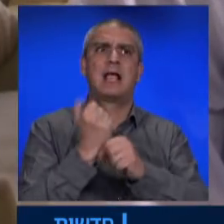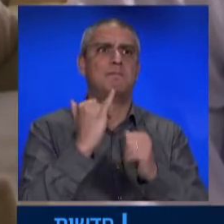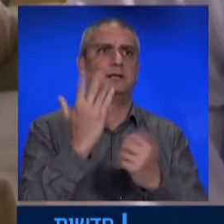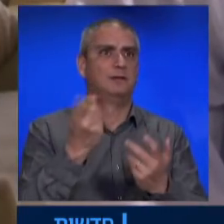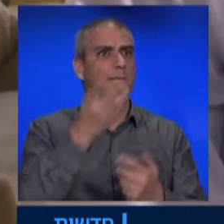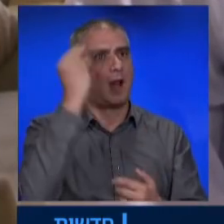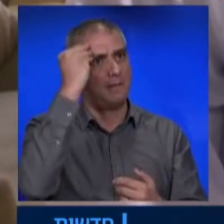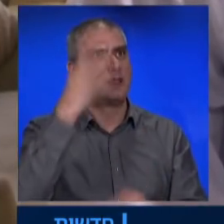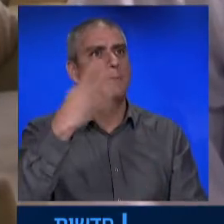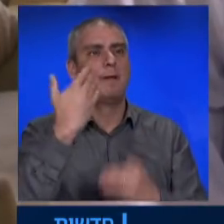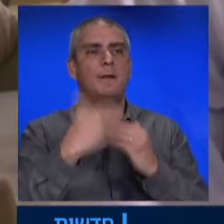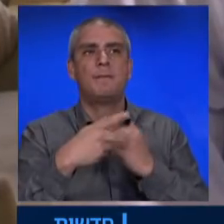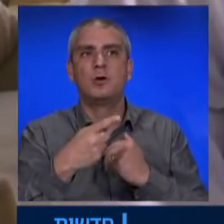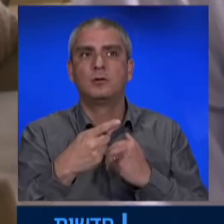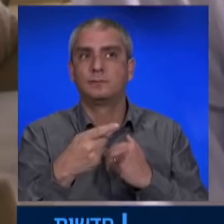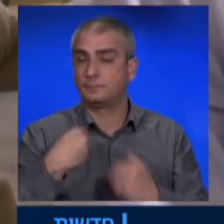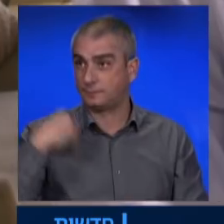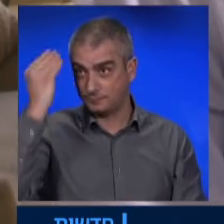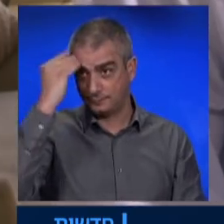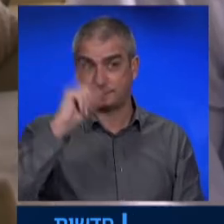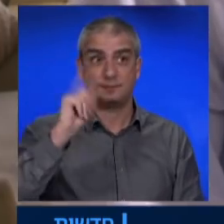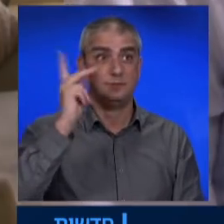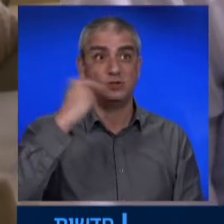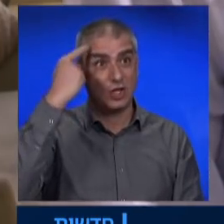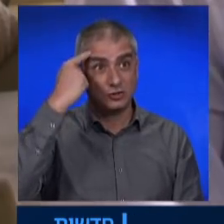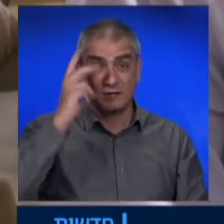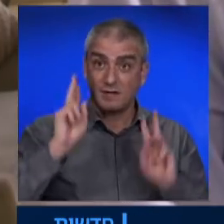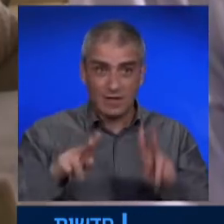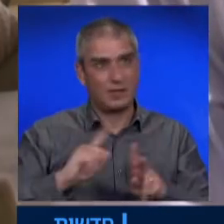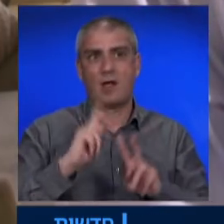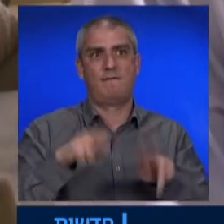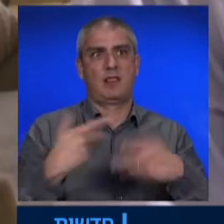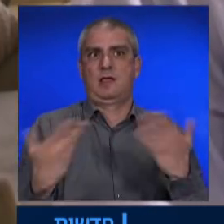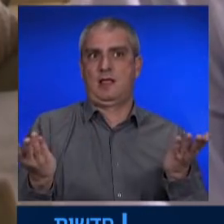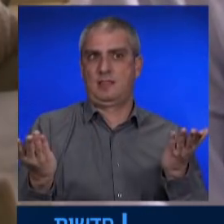הימים האחרונים? למדתי שכל מה שחשבתי שהוא ודאי הוא לא ודאי.